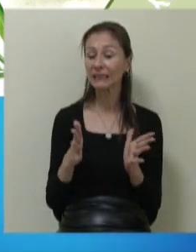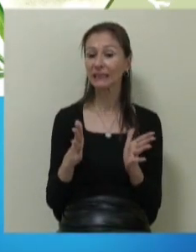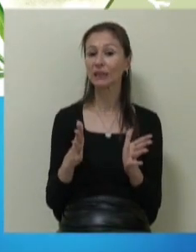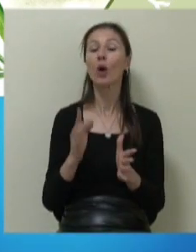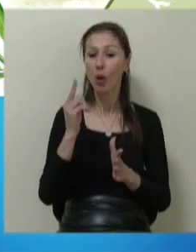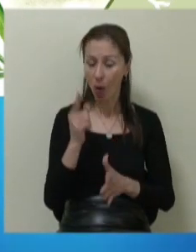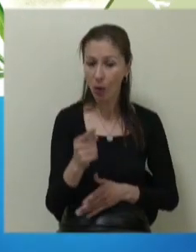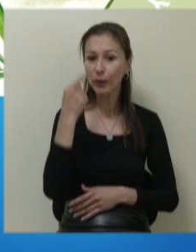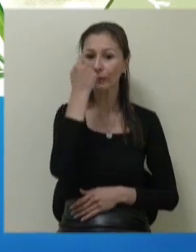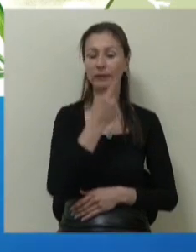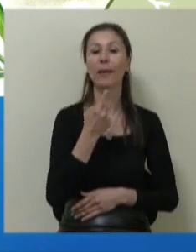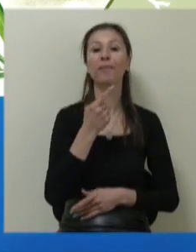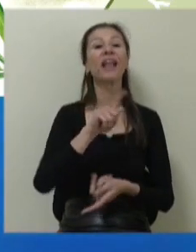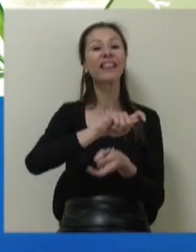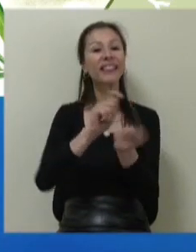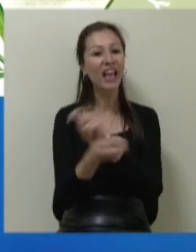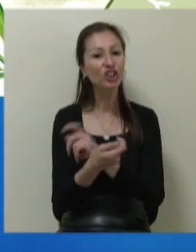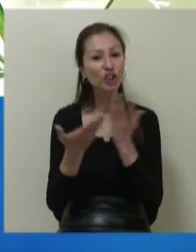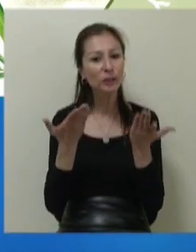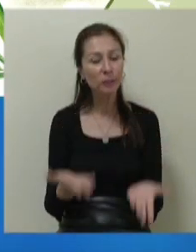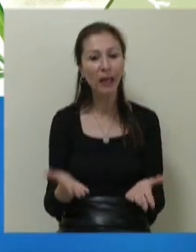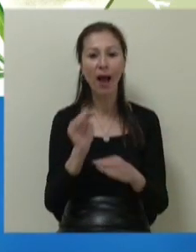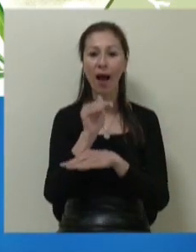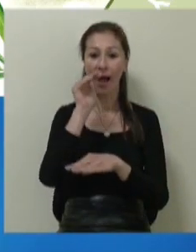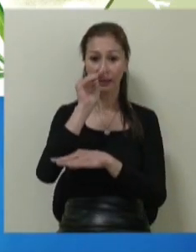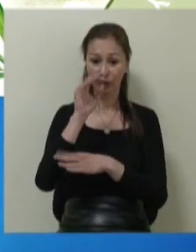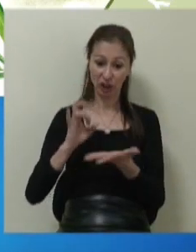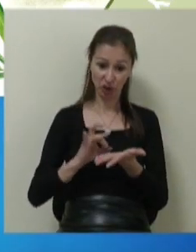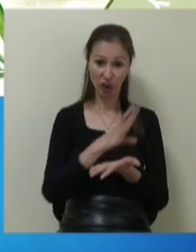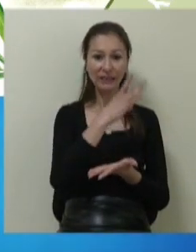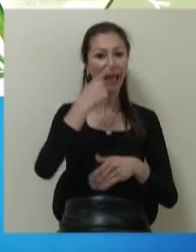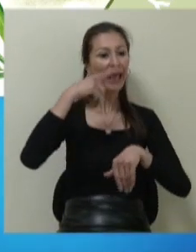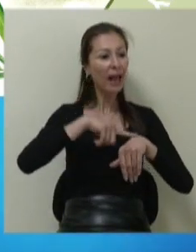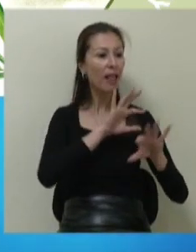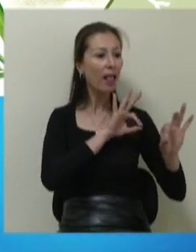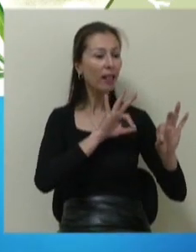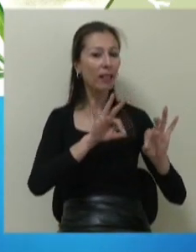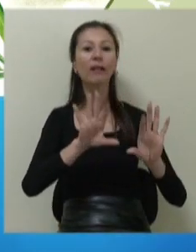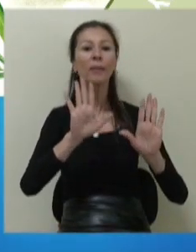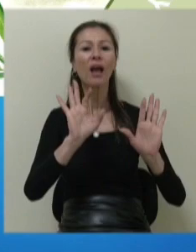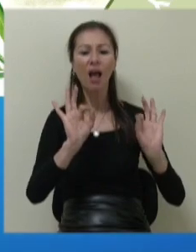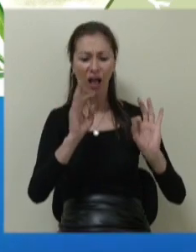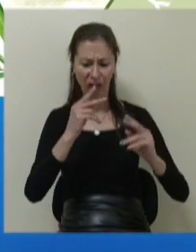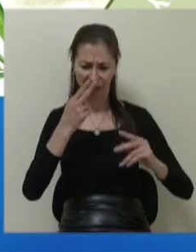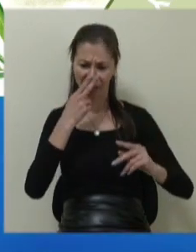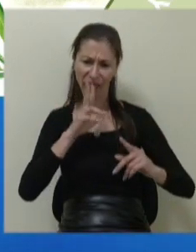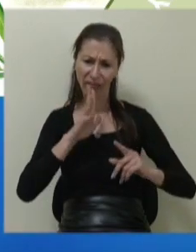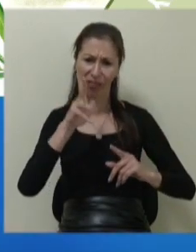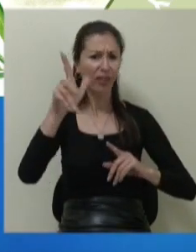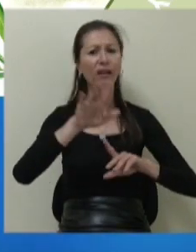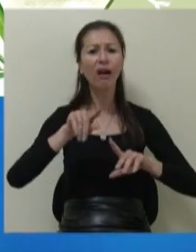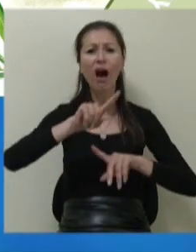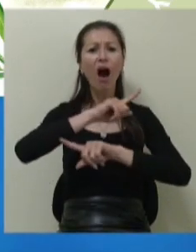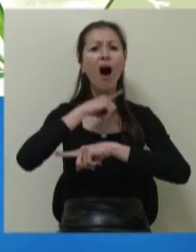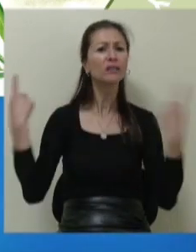Ve değişimi hayatımızdan çıkarırsak, inandıklarımız bizim için artık bir kalıp, asla vazgeçilmeyecek